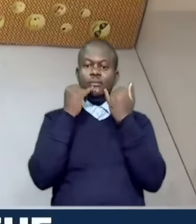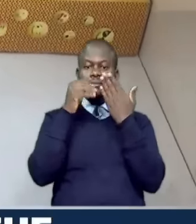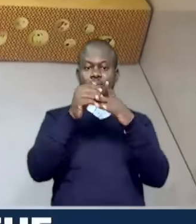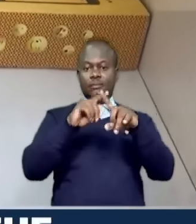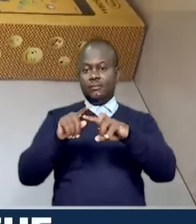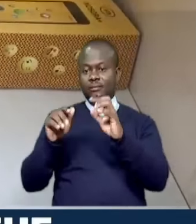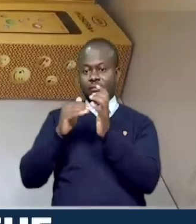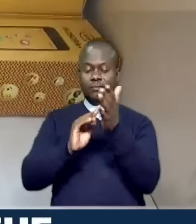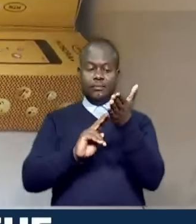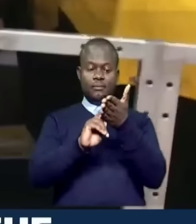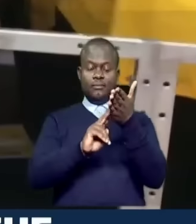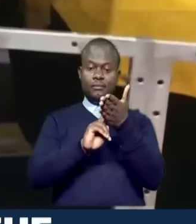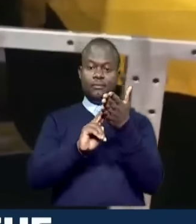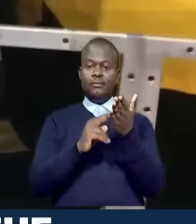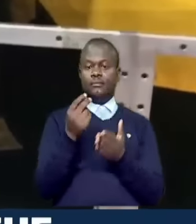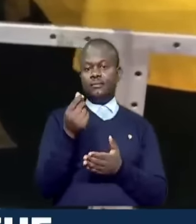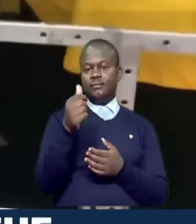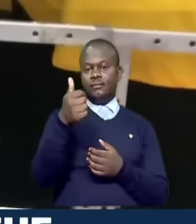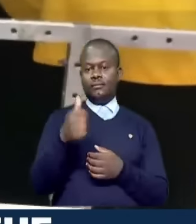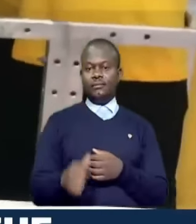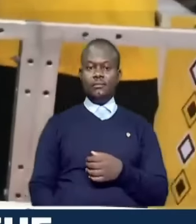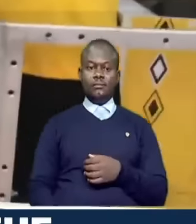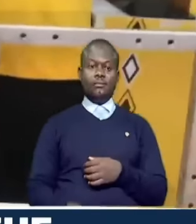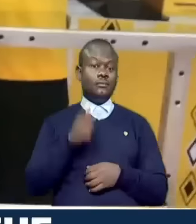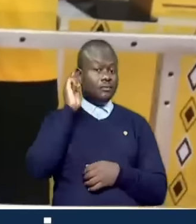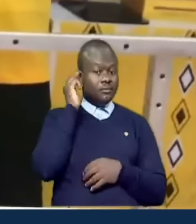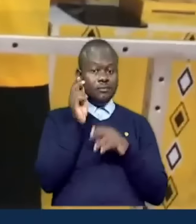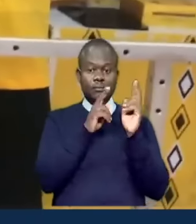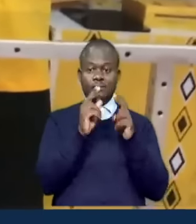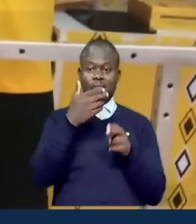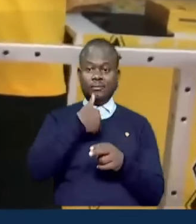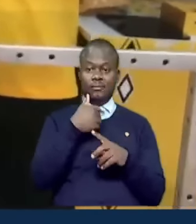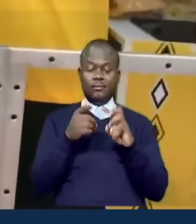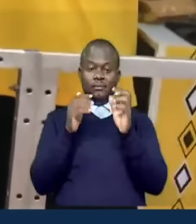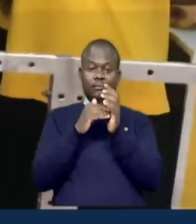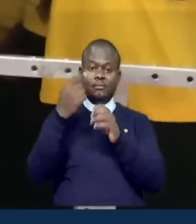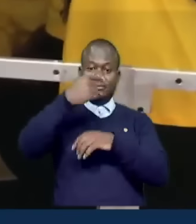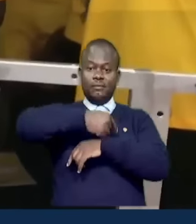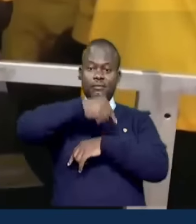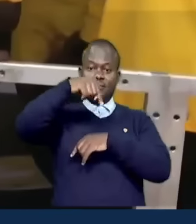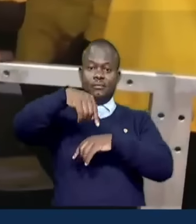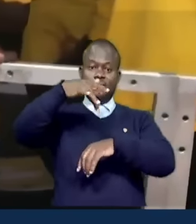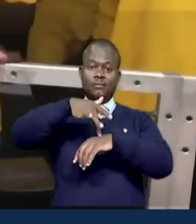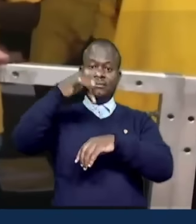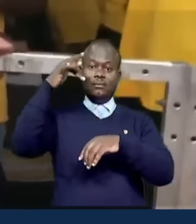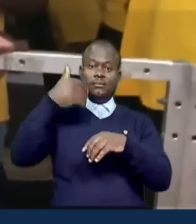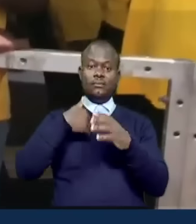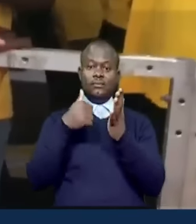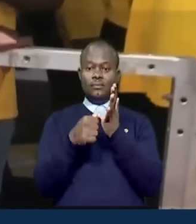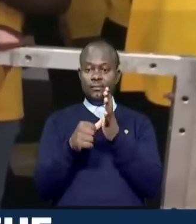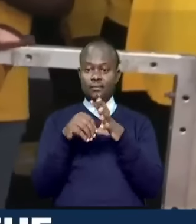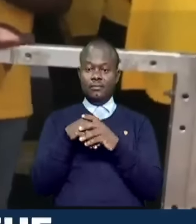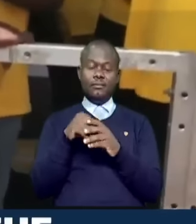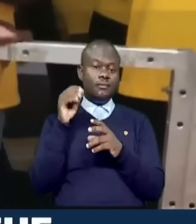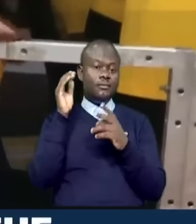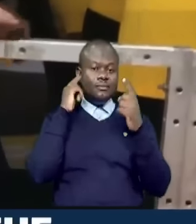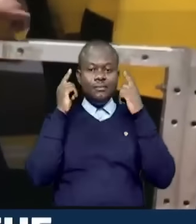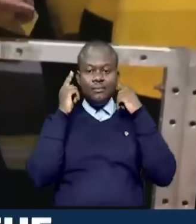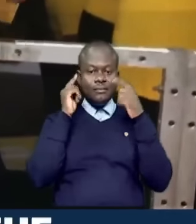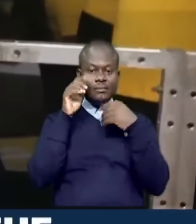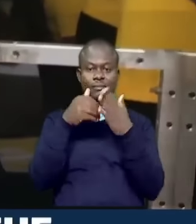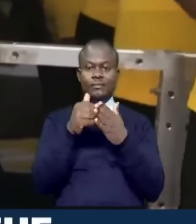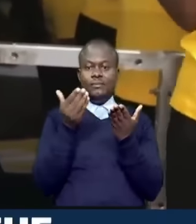kandi banakoreshe cashless. Telefoni nari nsanzwe nyitunze ariko muri iyi minsi ya touch yaragize akabazo numvise